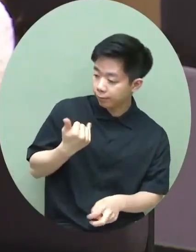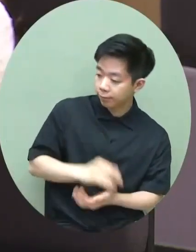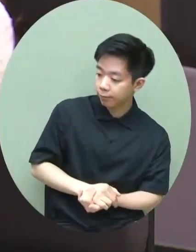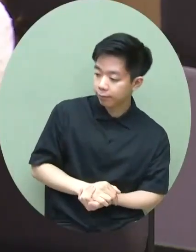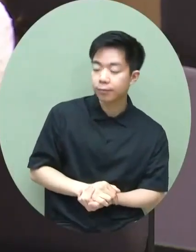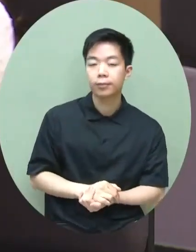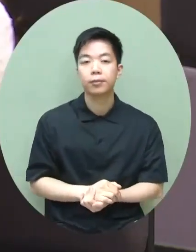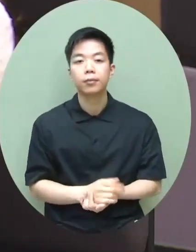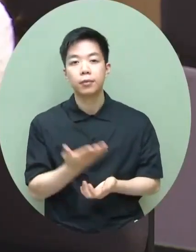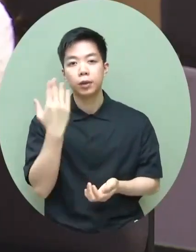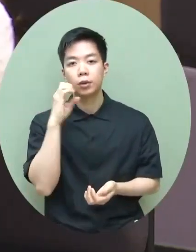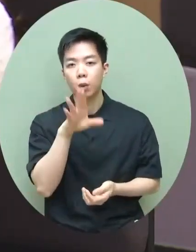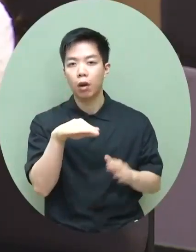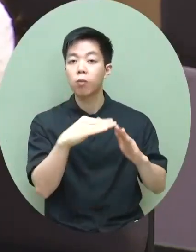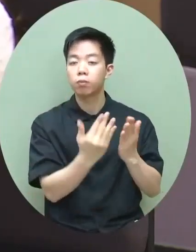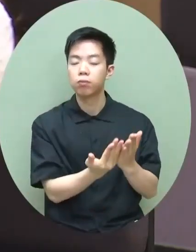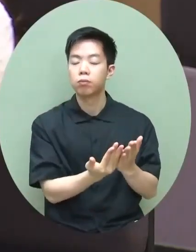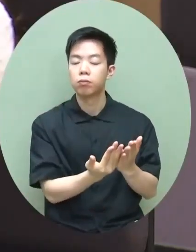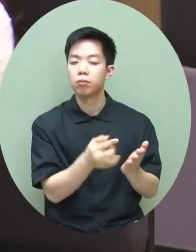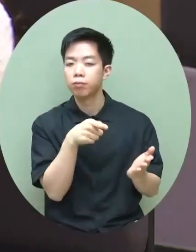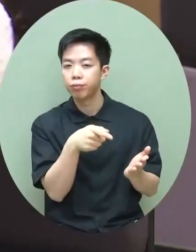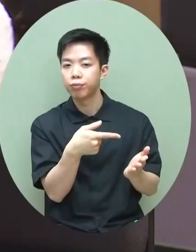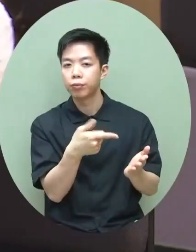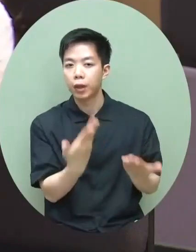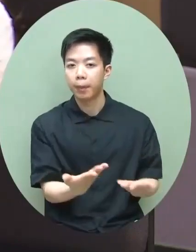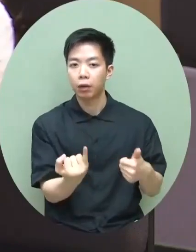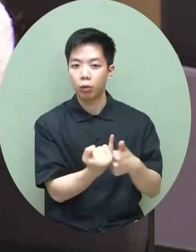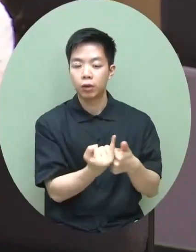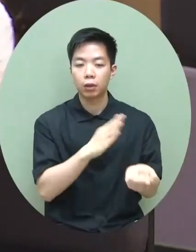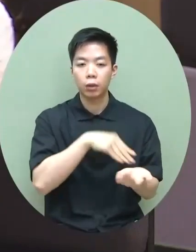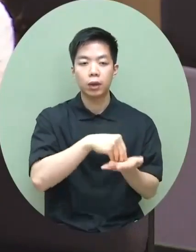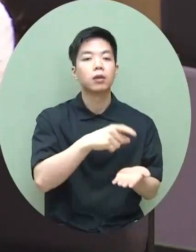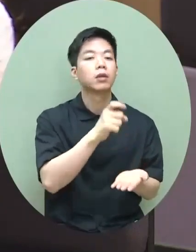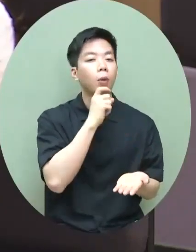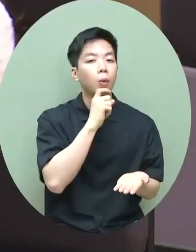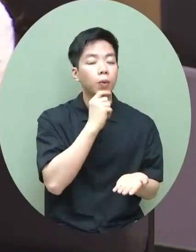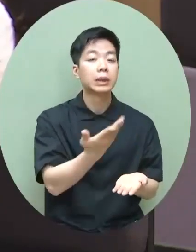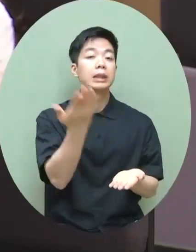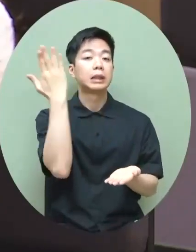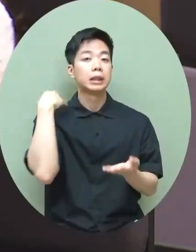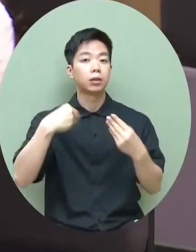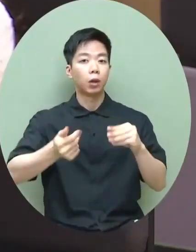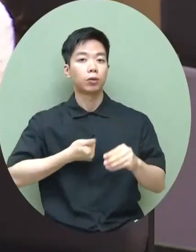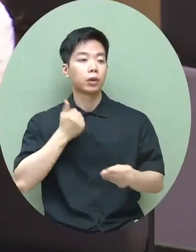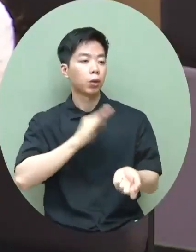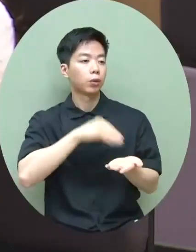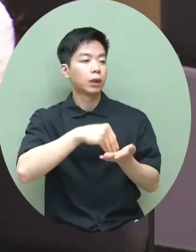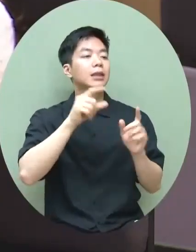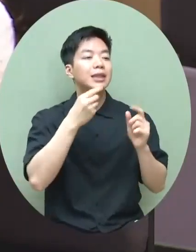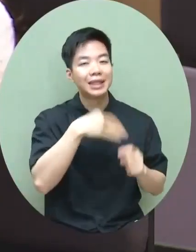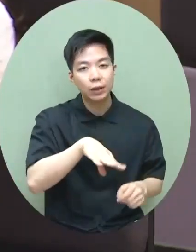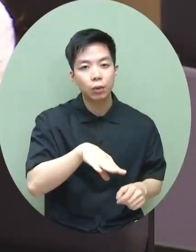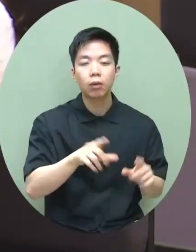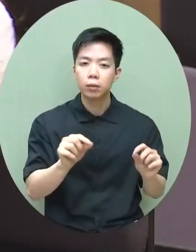咧，之前即係今日有學生確診啦，之前都有老師確診啦，係咪真係嗰間學校其實而家累計有兩宗個案